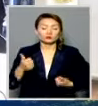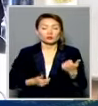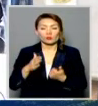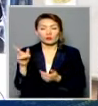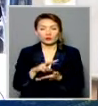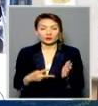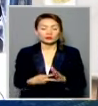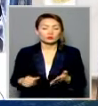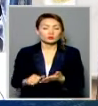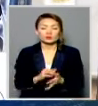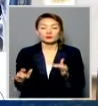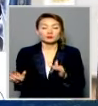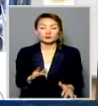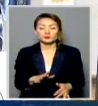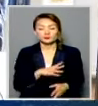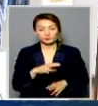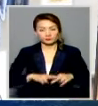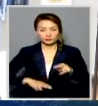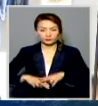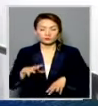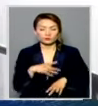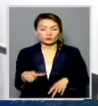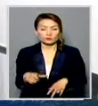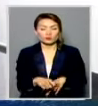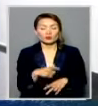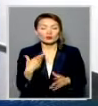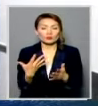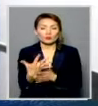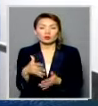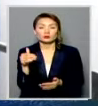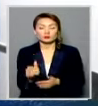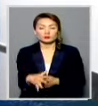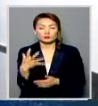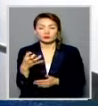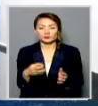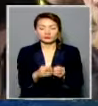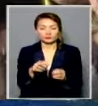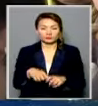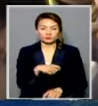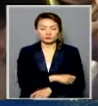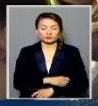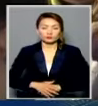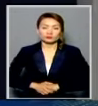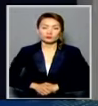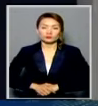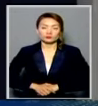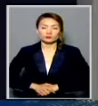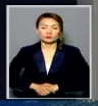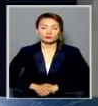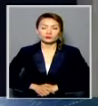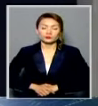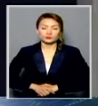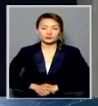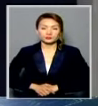подана проектно-сметная документация на строительство дорог протяженностью 5510 метров.